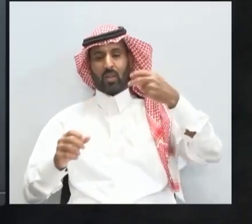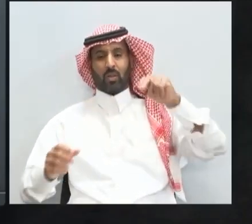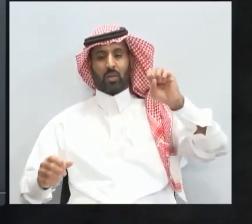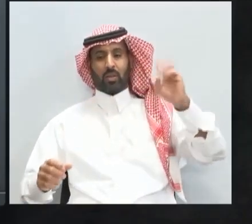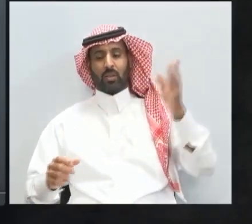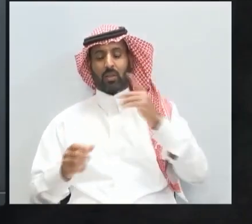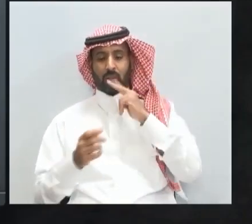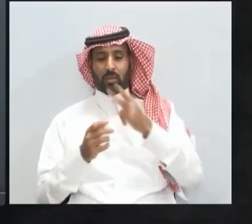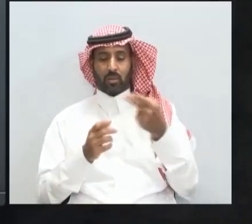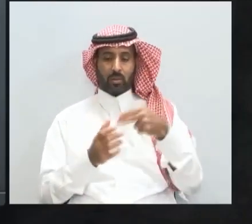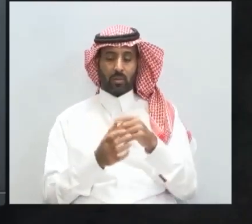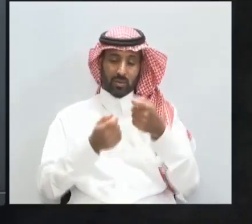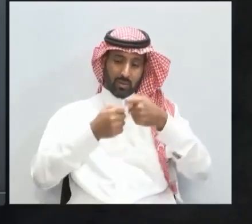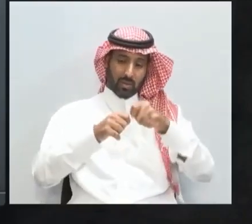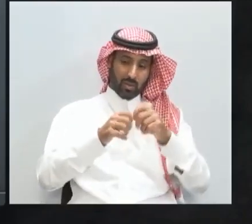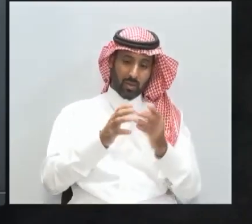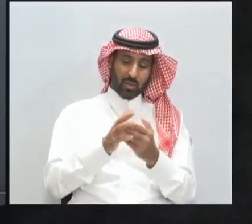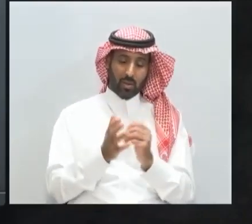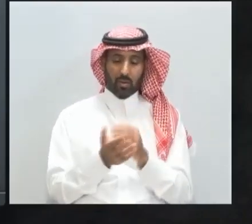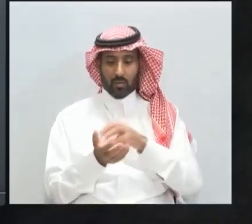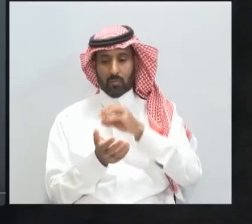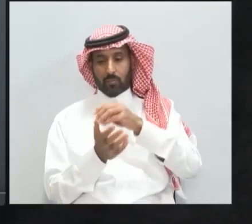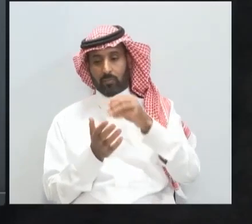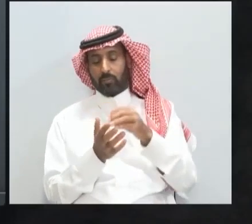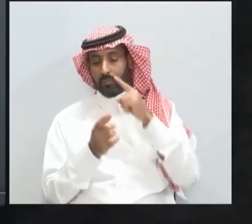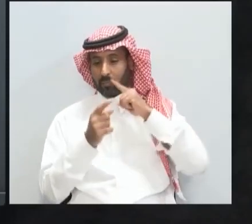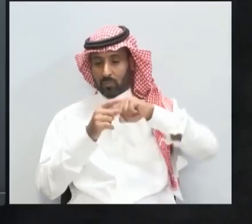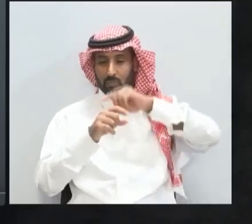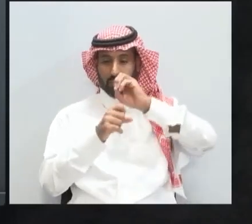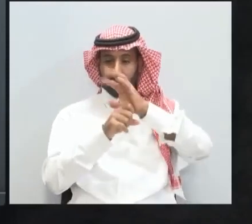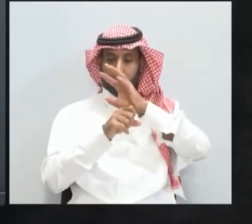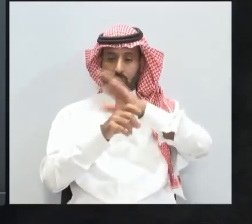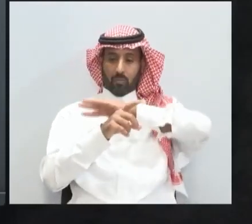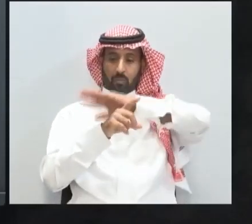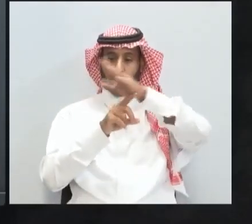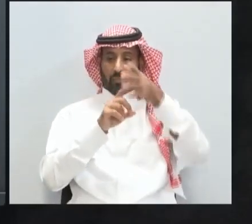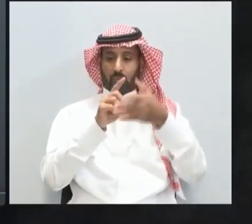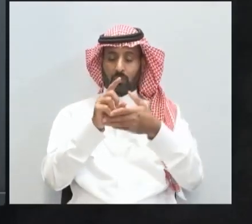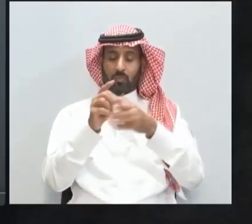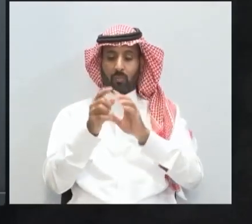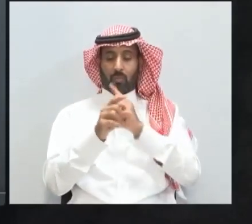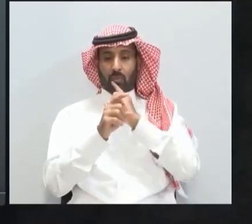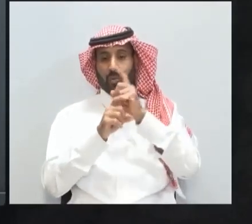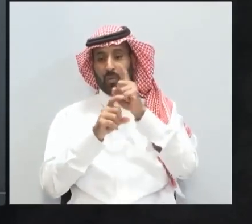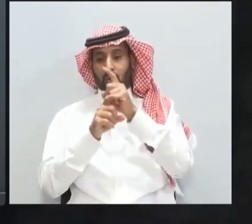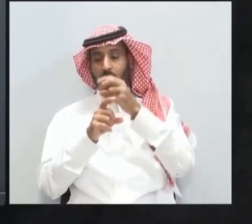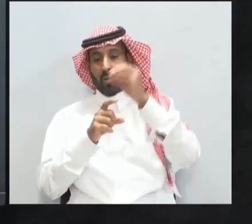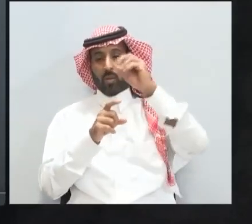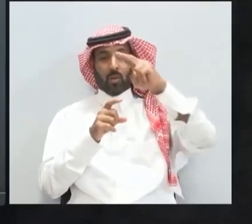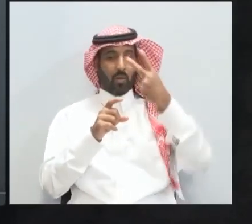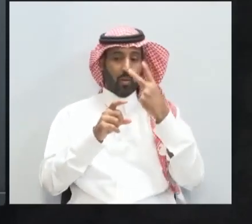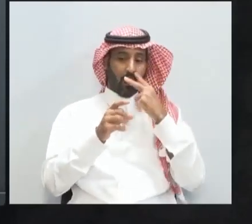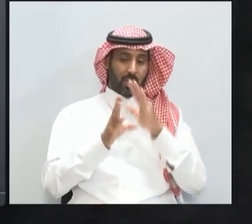تم تحويلها وتكسيرها هذه الكترونات انتقلت عبر الغشاء ينتهي بها الامر عندما تلتقي بذره اكسجين